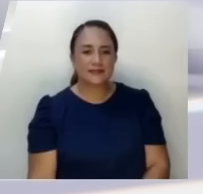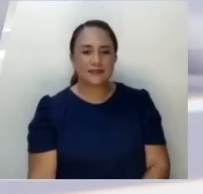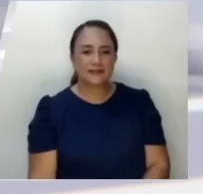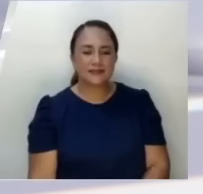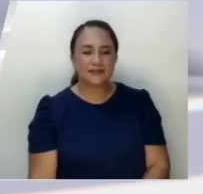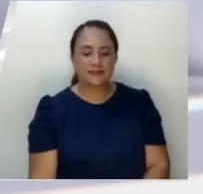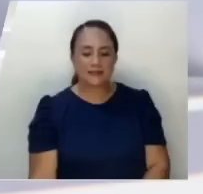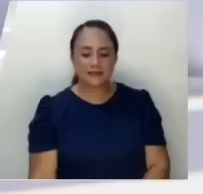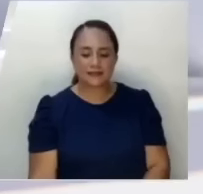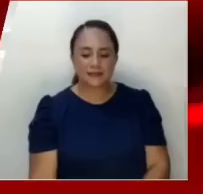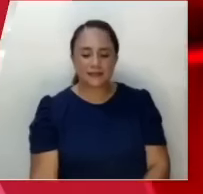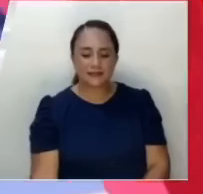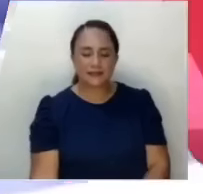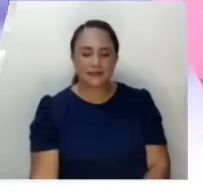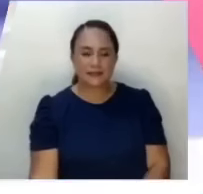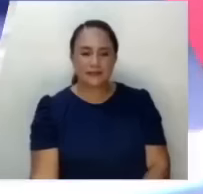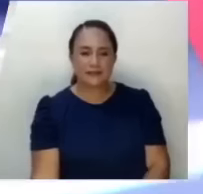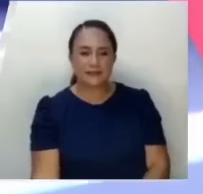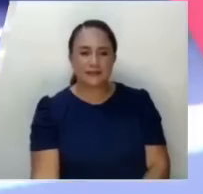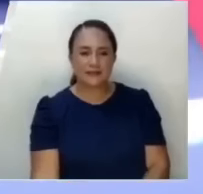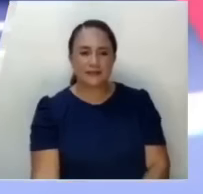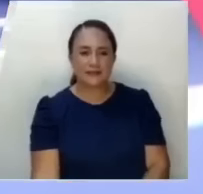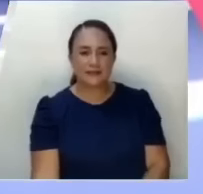Central Luzon.